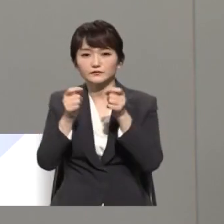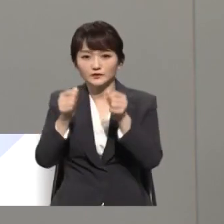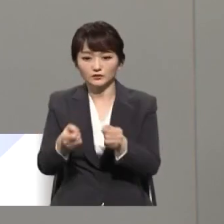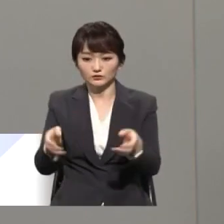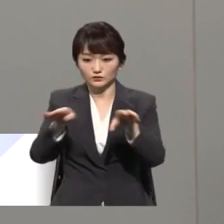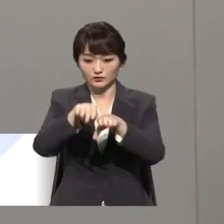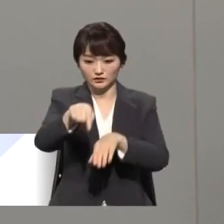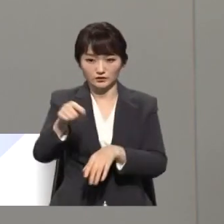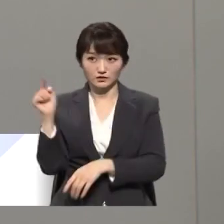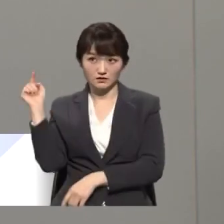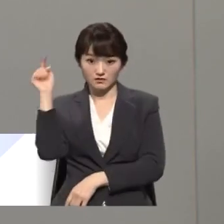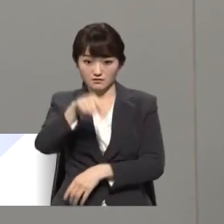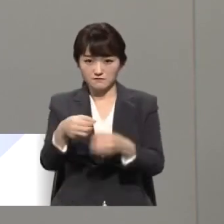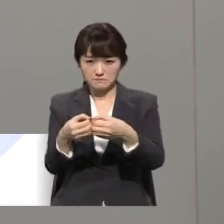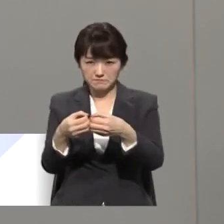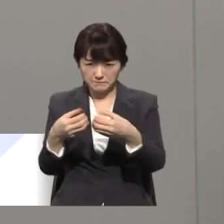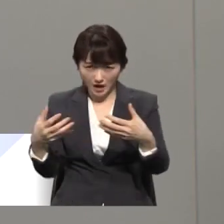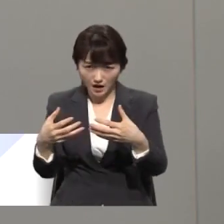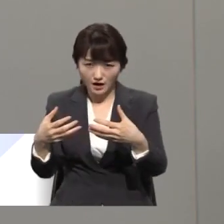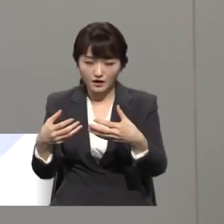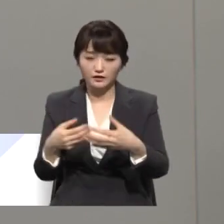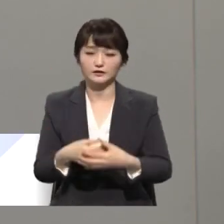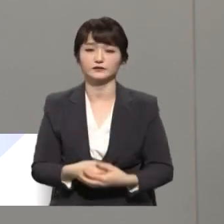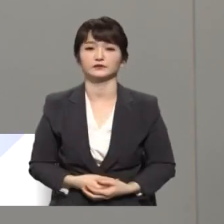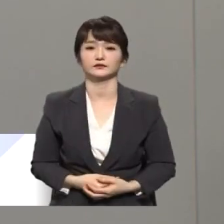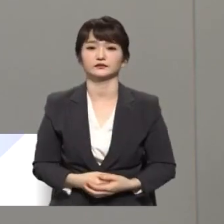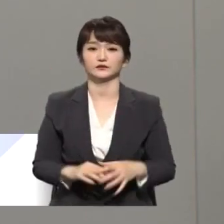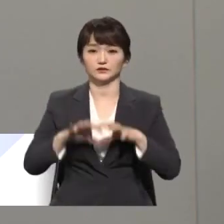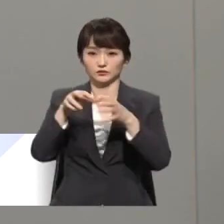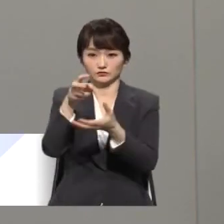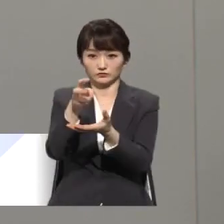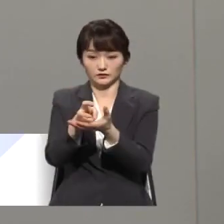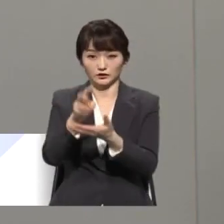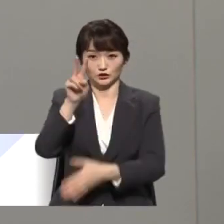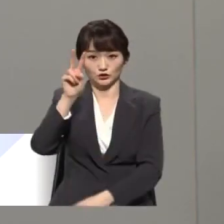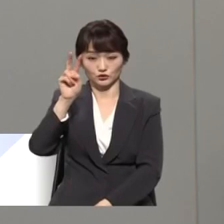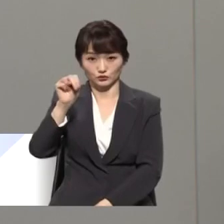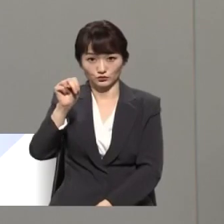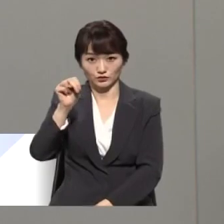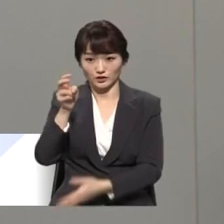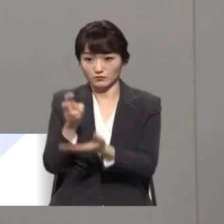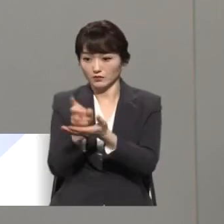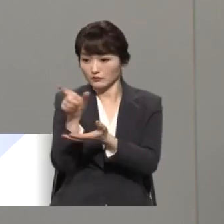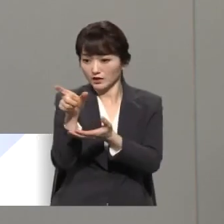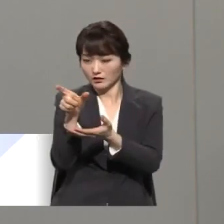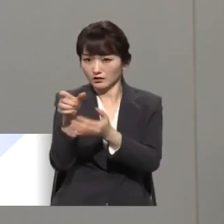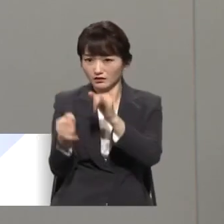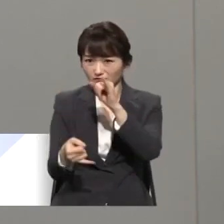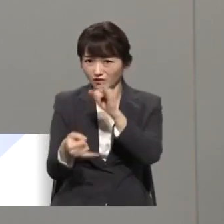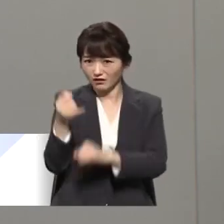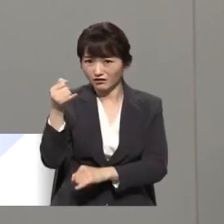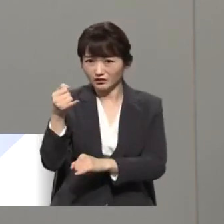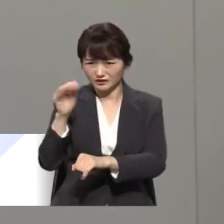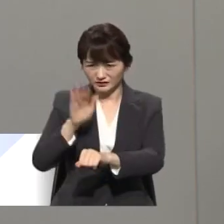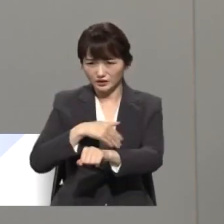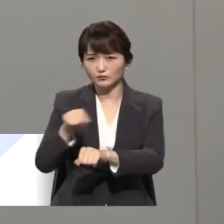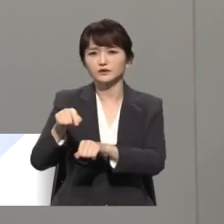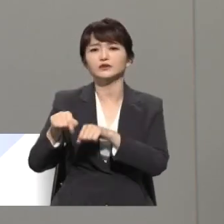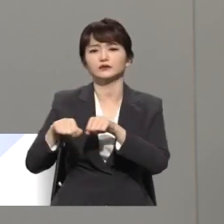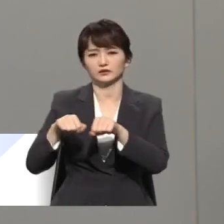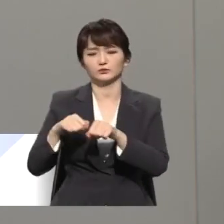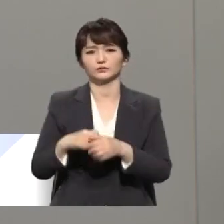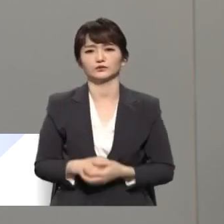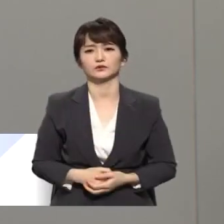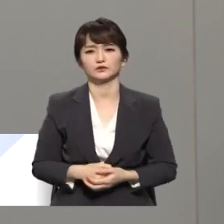대해서도 미사일의 공격을 감행했습니다 국제법과 유엔 헌장의 어긋나는 용납할 수 없는 반인도적 행위입니다